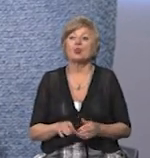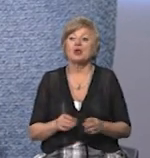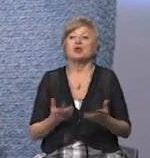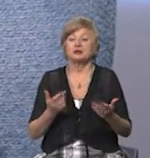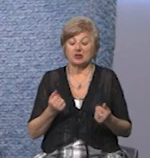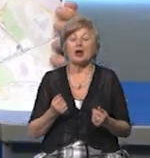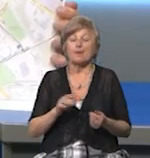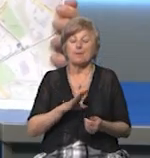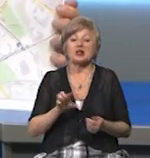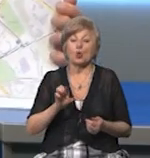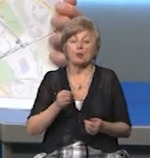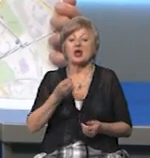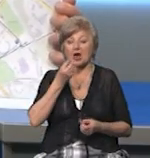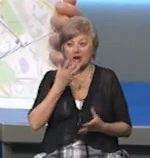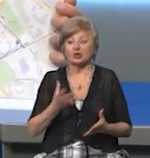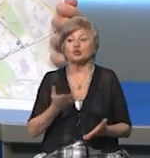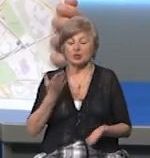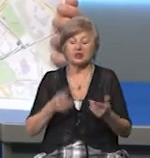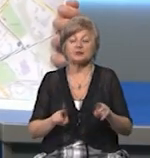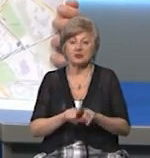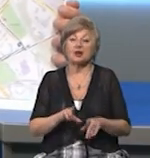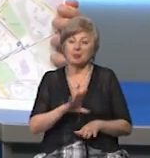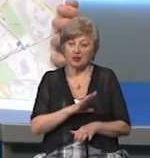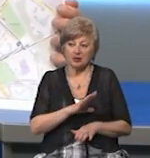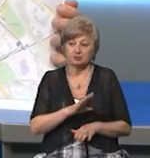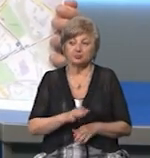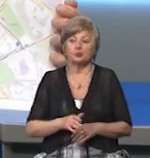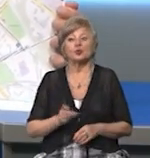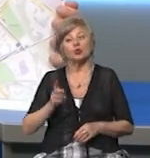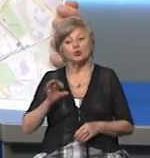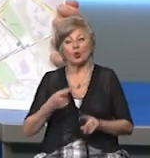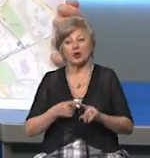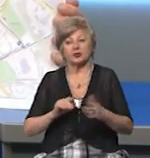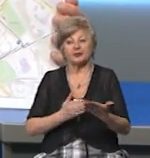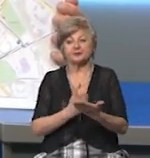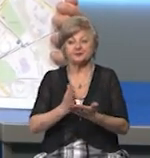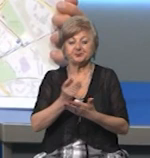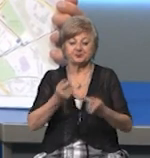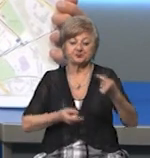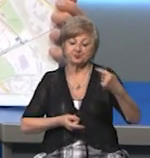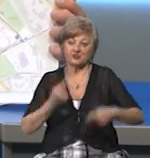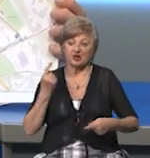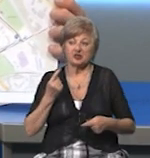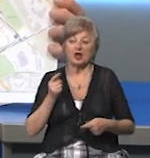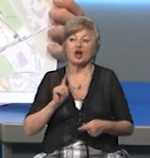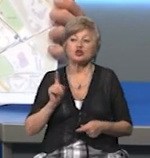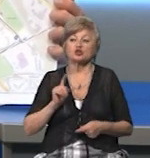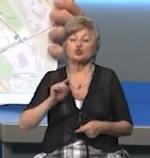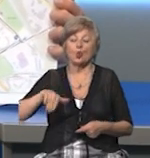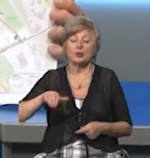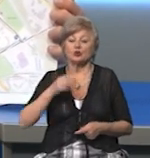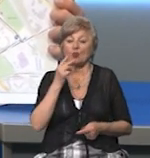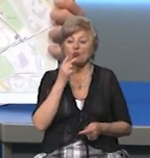було б дуже добре. Якби так і було? Так було, так. Да. Але ця схема, в принципі, вона відрізняється від того, що я потім вже